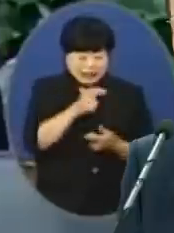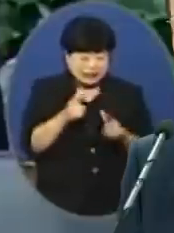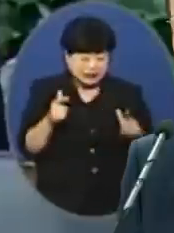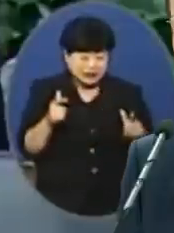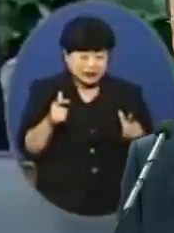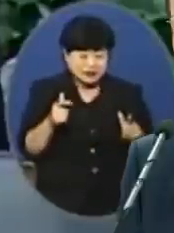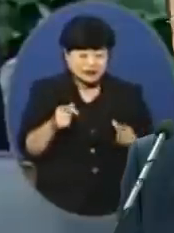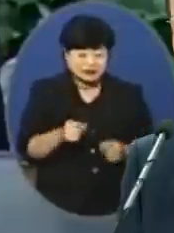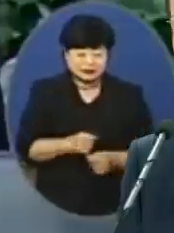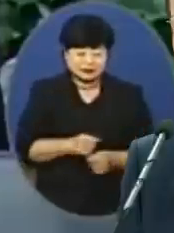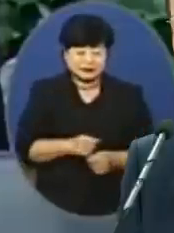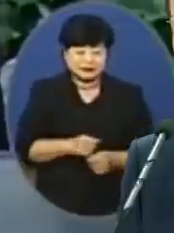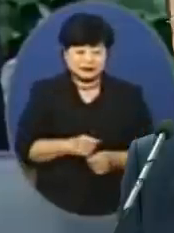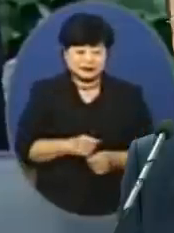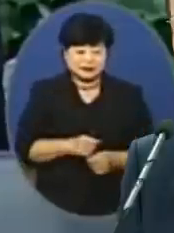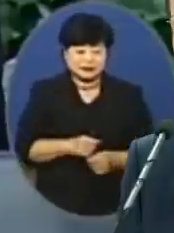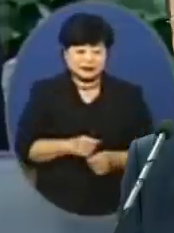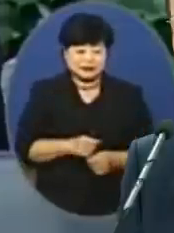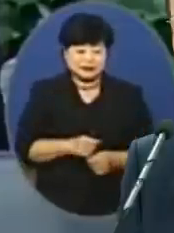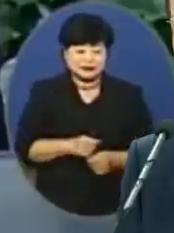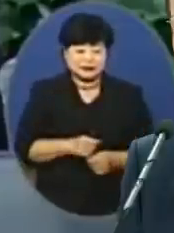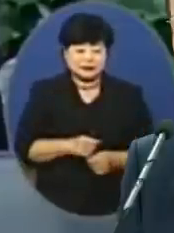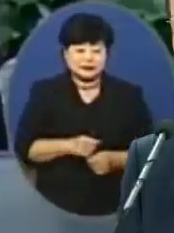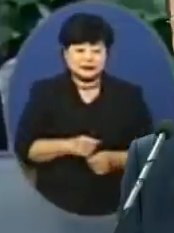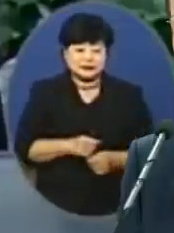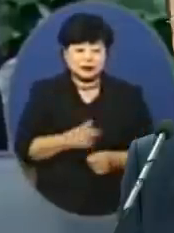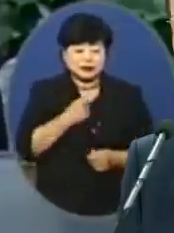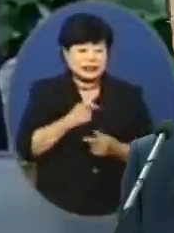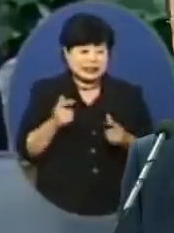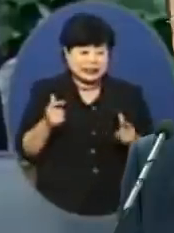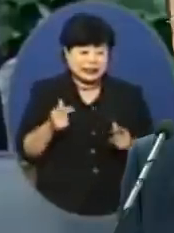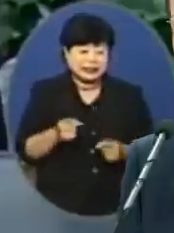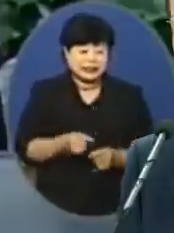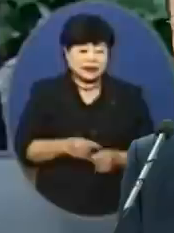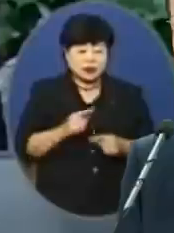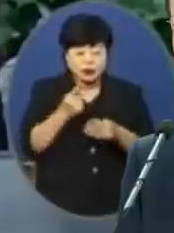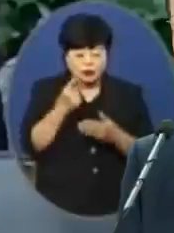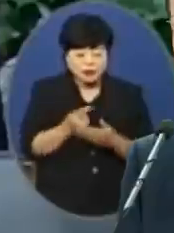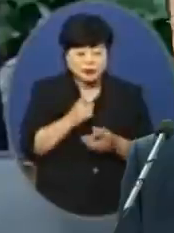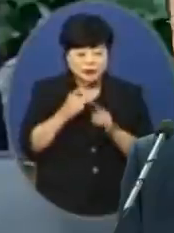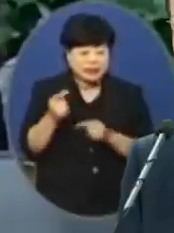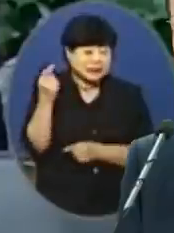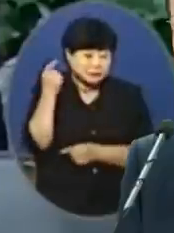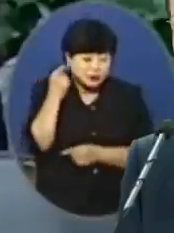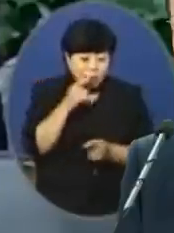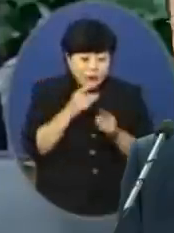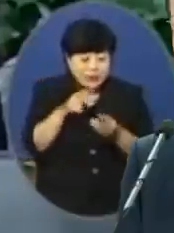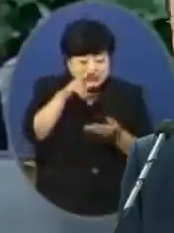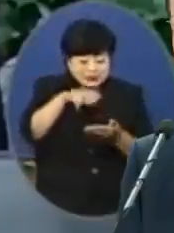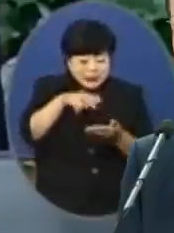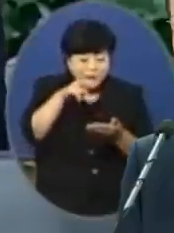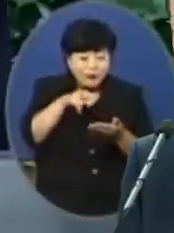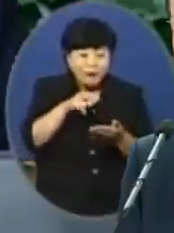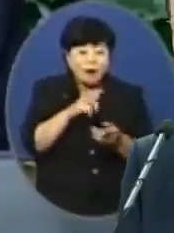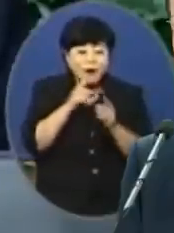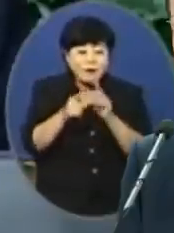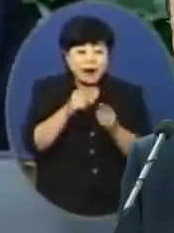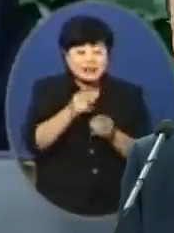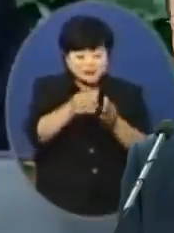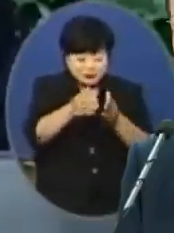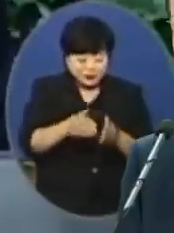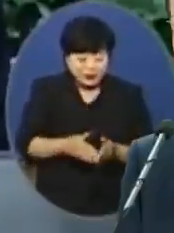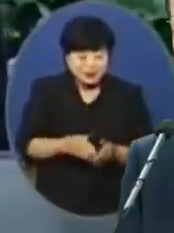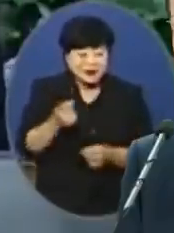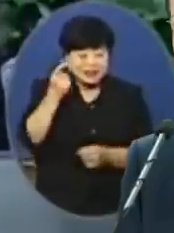것은 원치 않습니다. 그러므로 여러분께서 교회 와서 말씀을 듣고 말씀을 읽고 말씀을